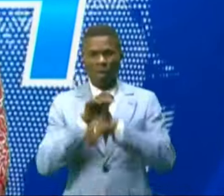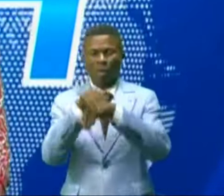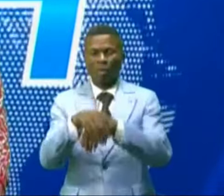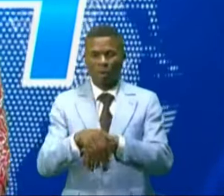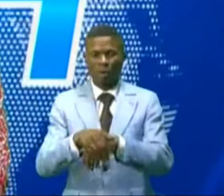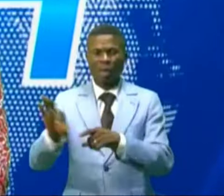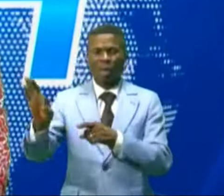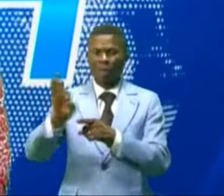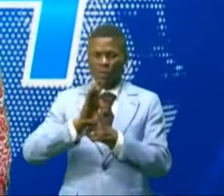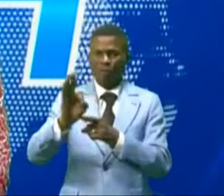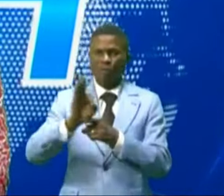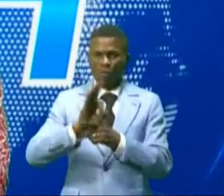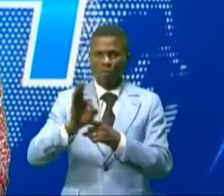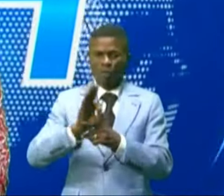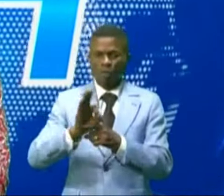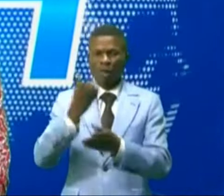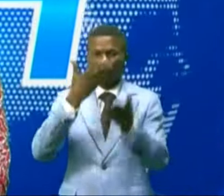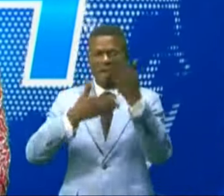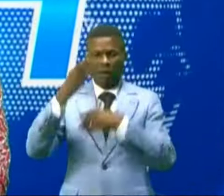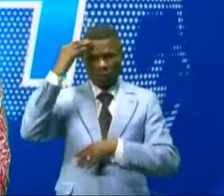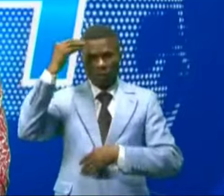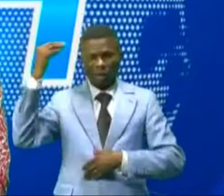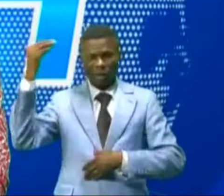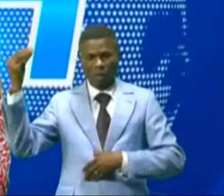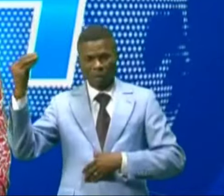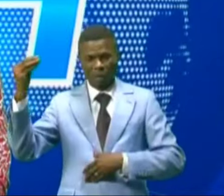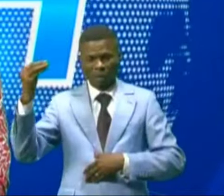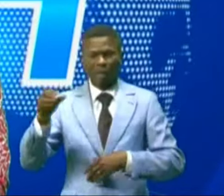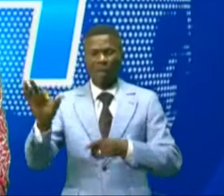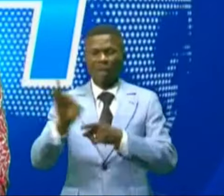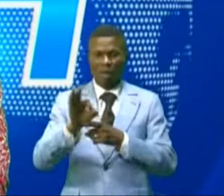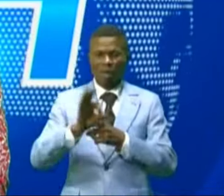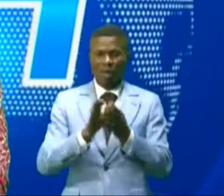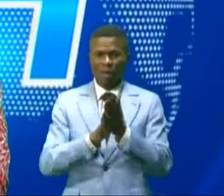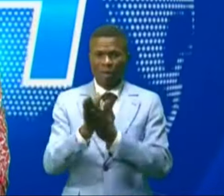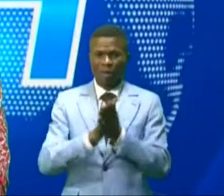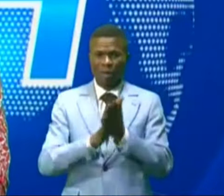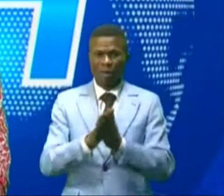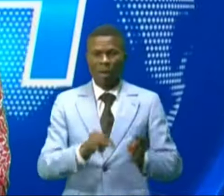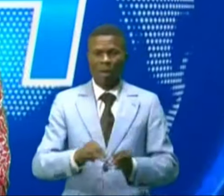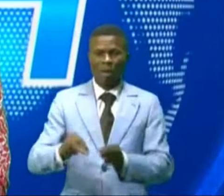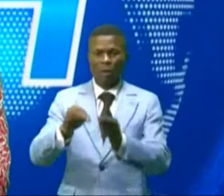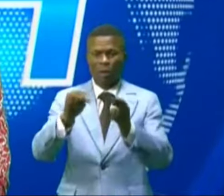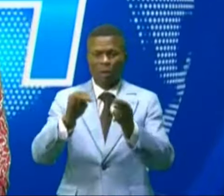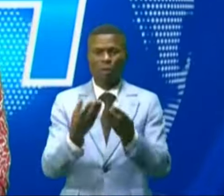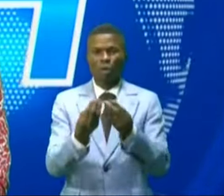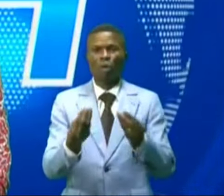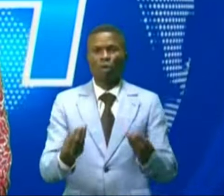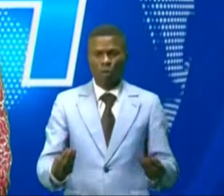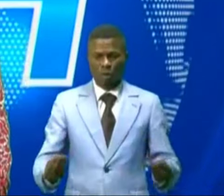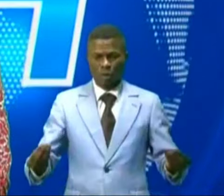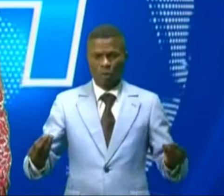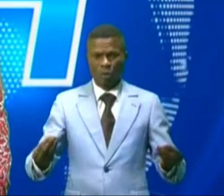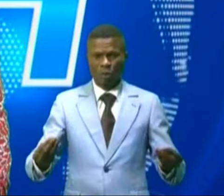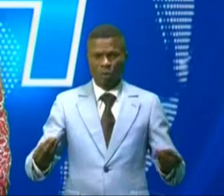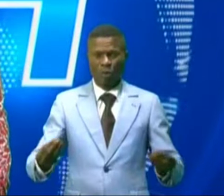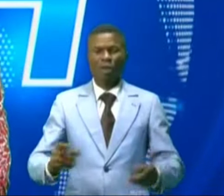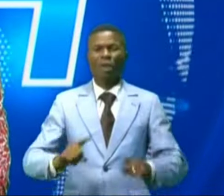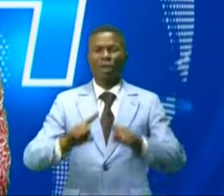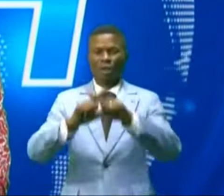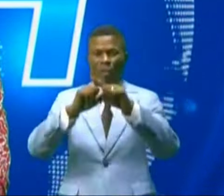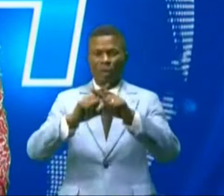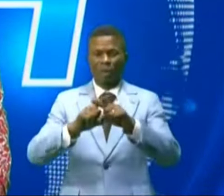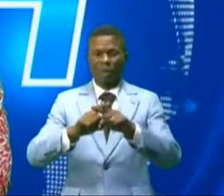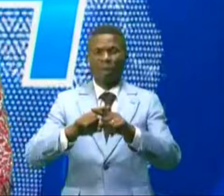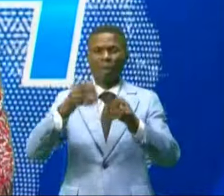un atelier d'échange, atelier qui a porté sur le mécanisme de résolution des conflits